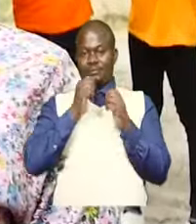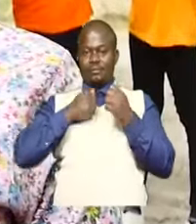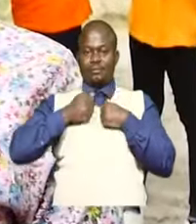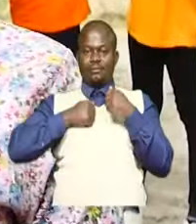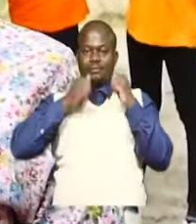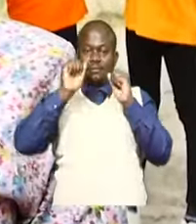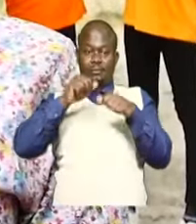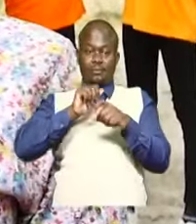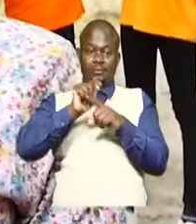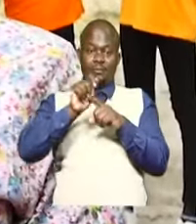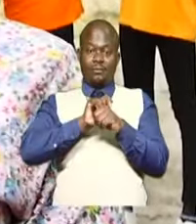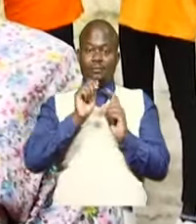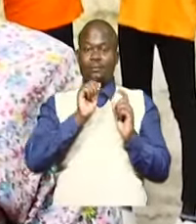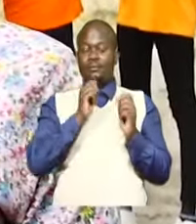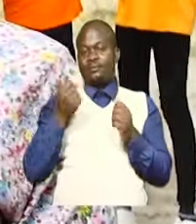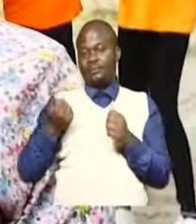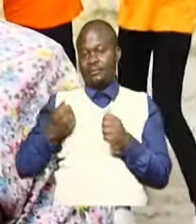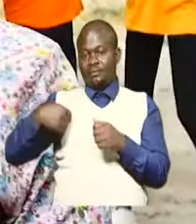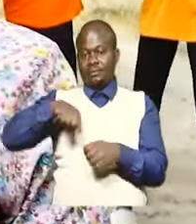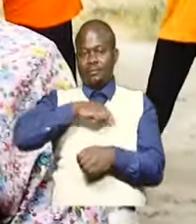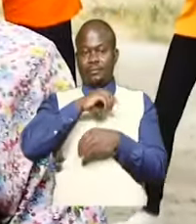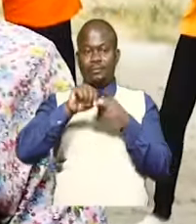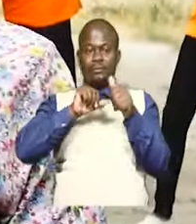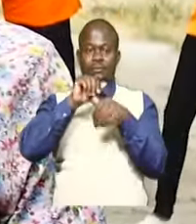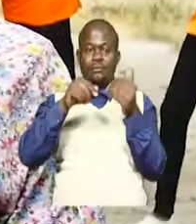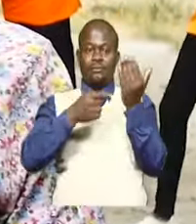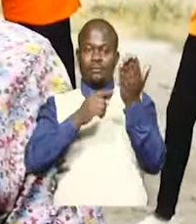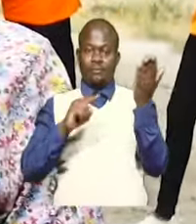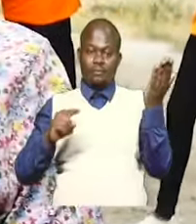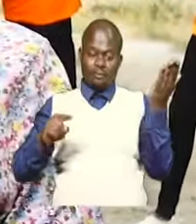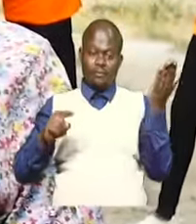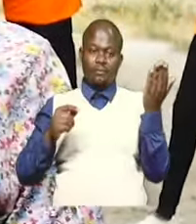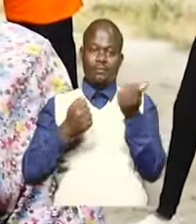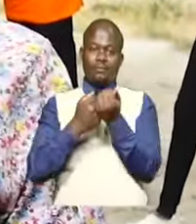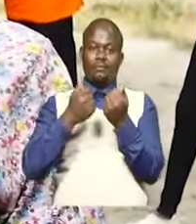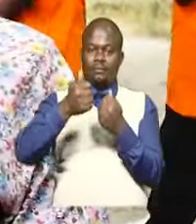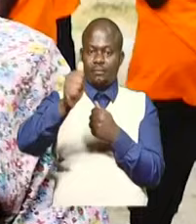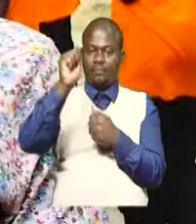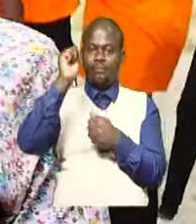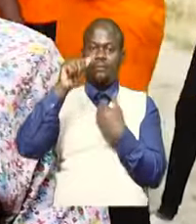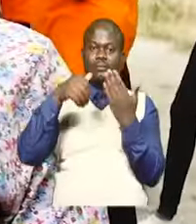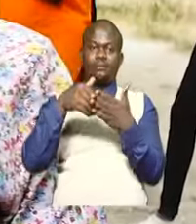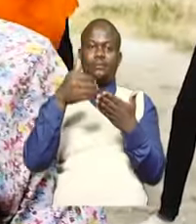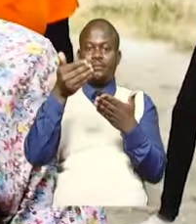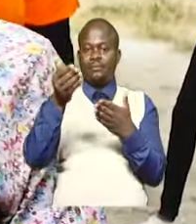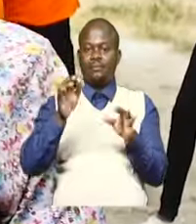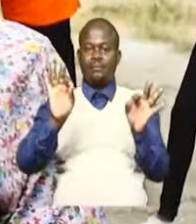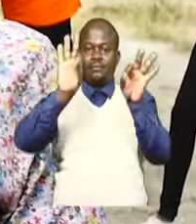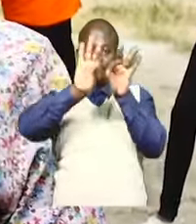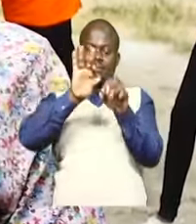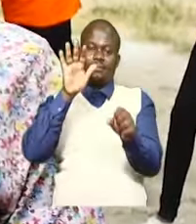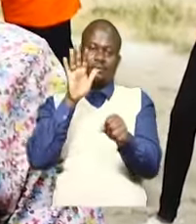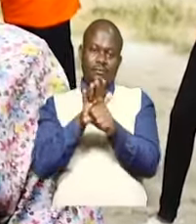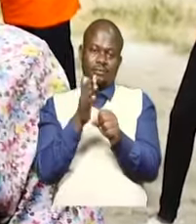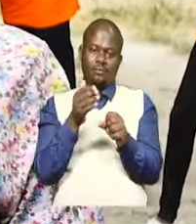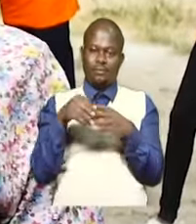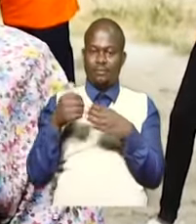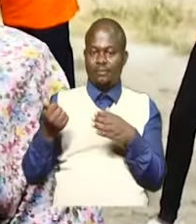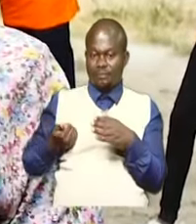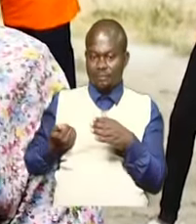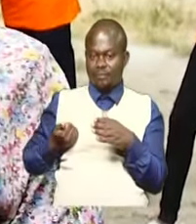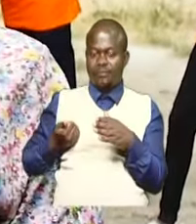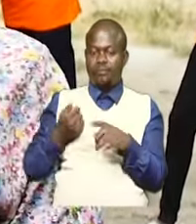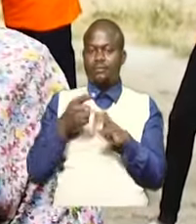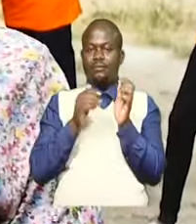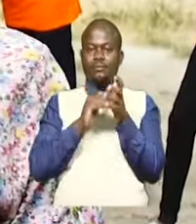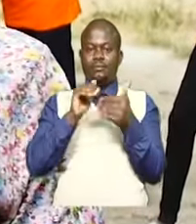zibasha gutoza abakobwa bacu kubijyana na tekinike zo kwitabara. Bikaba byaragize akamaro kanini ku bana b'abakobwa